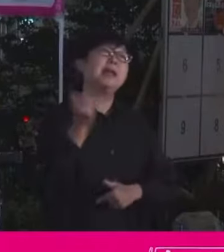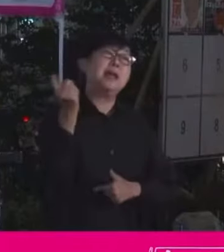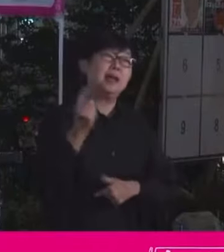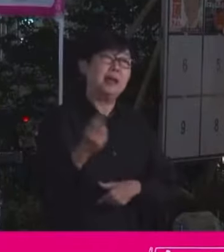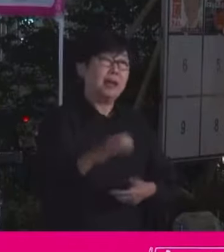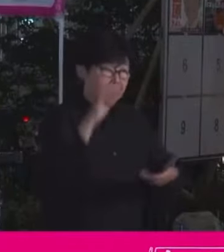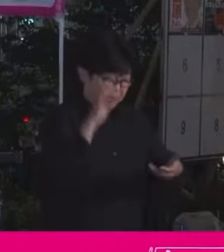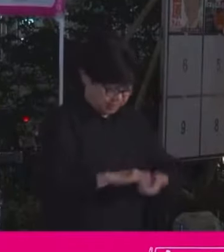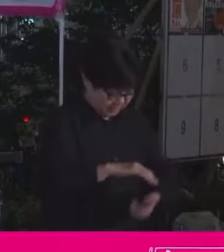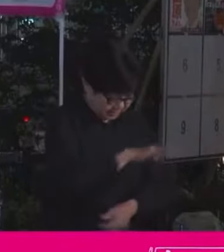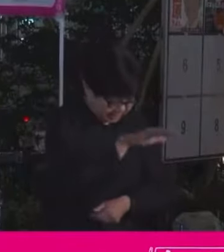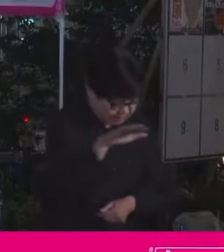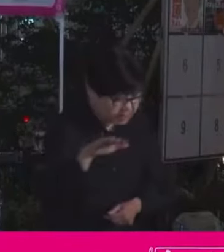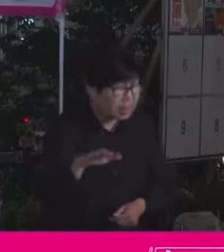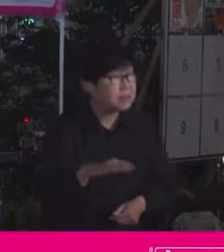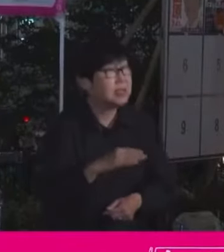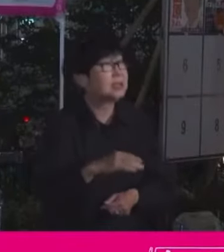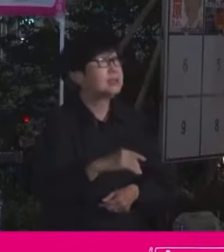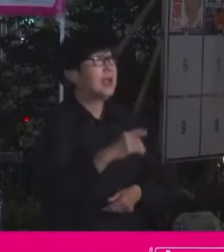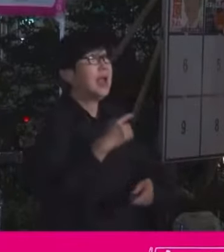いてください。伊勢崎健二です。